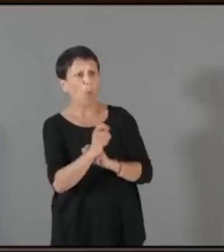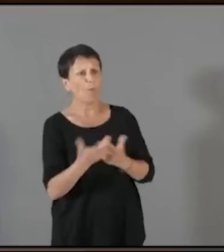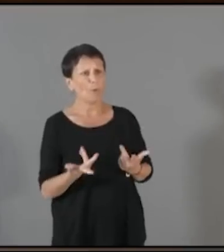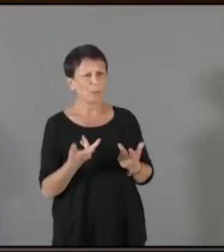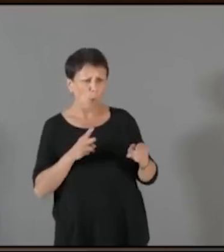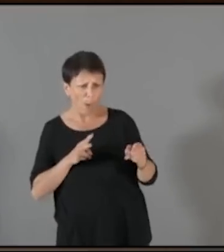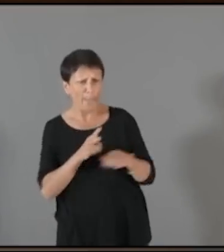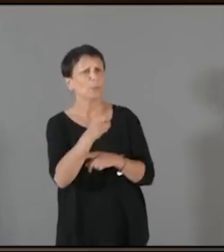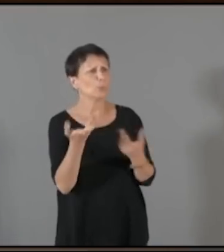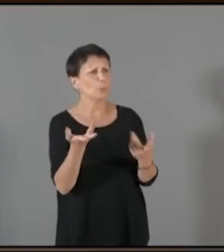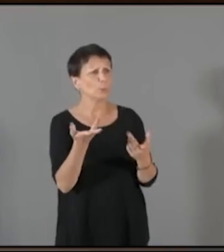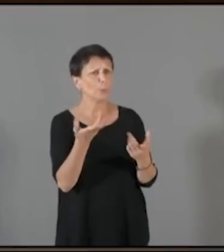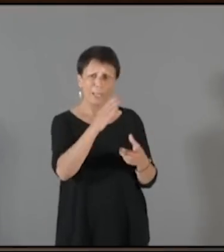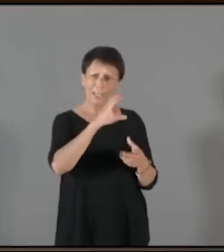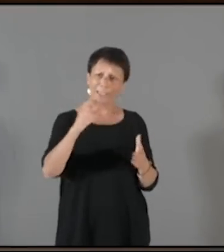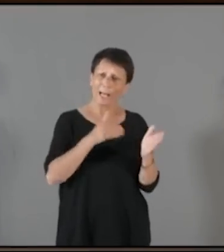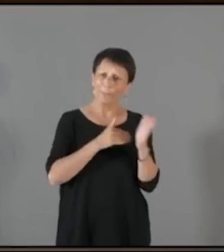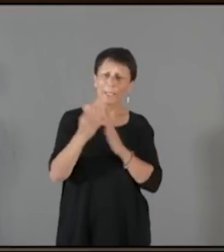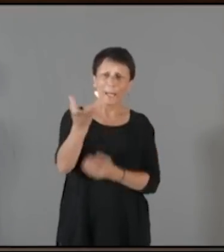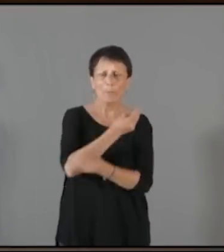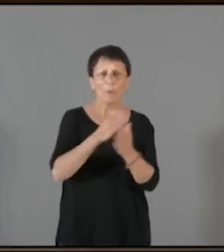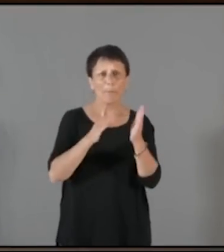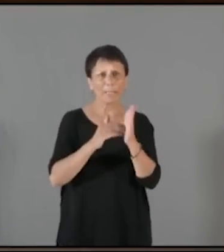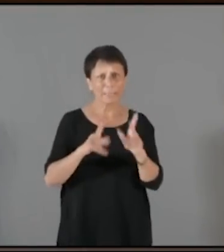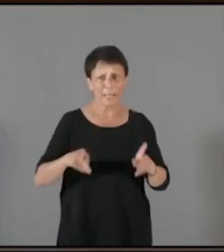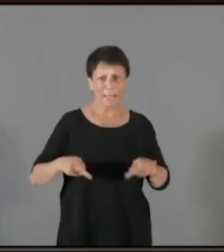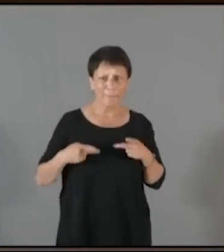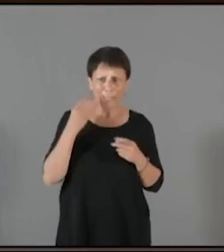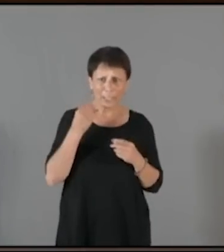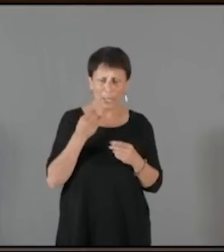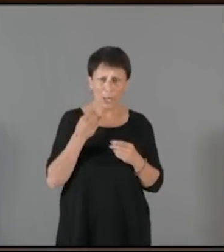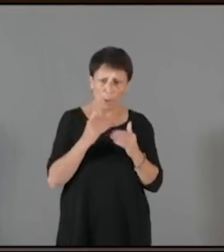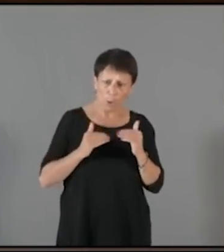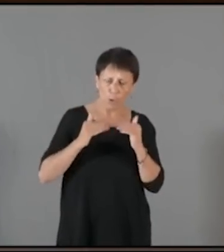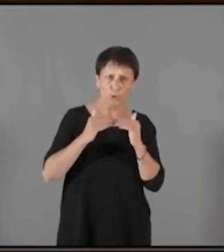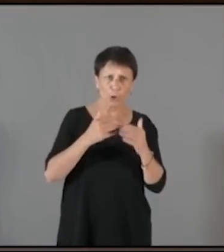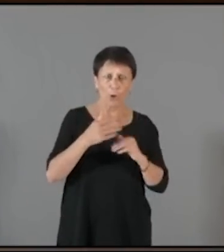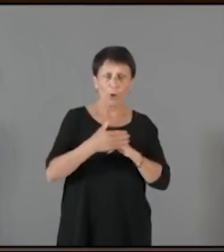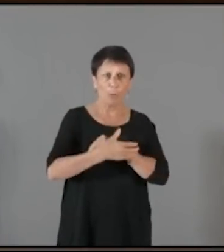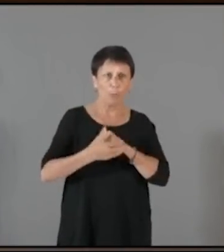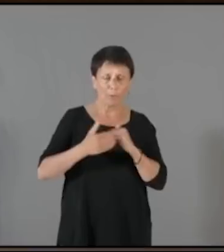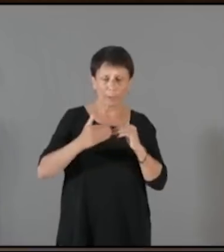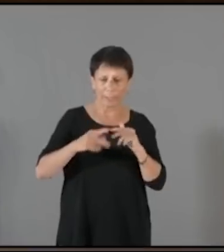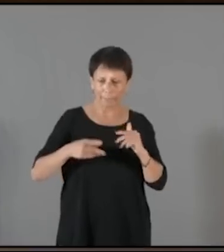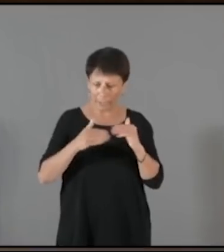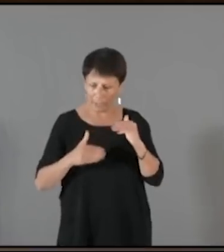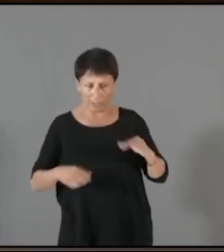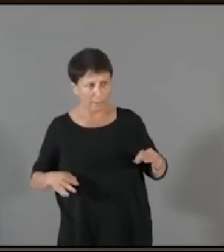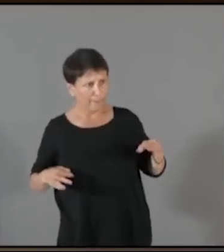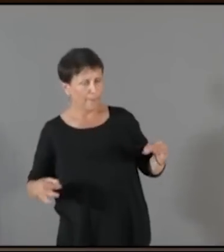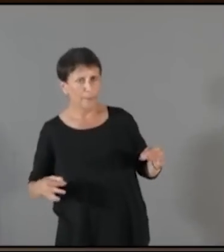insulte faite aux centaines de milliers de Marseillais qui vivent en dessous du seuil de pauvreté, qui pour beaucoup d'entre eux n'arrivent pas à se